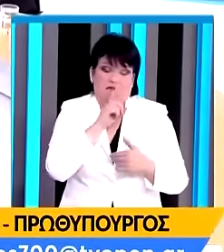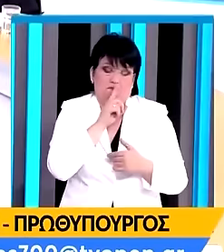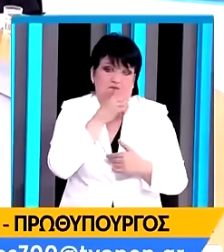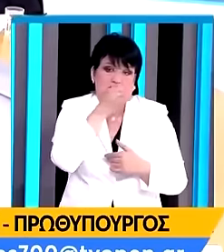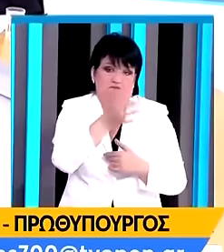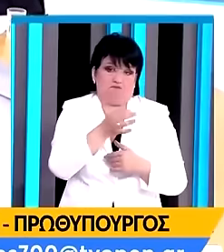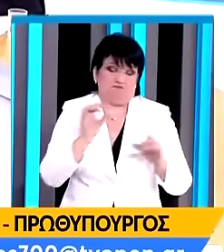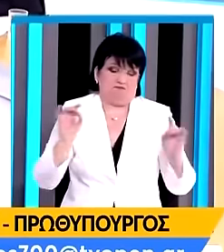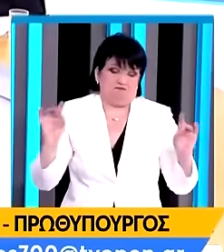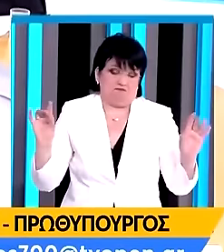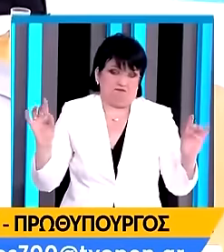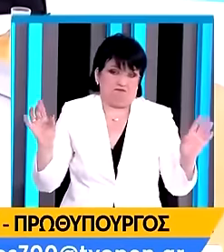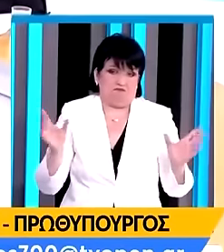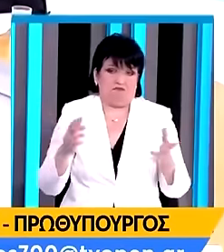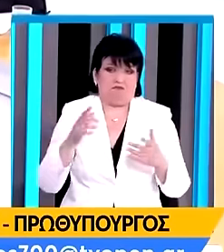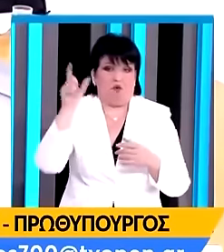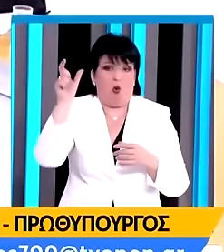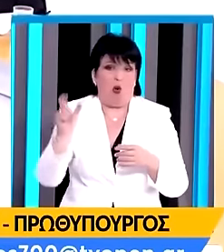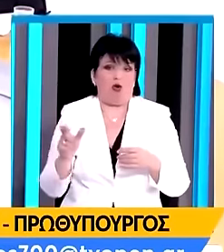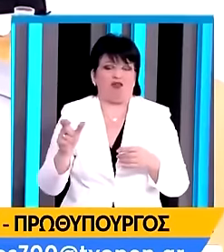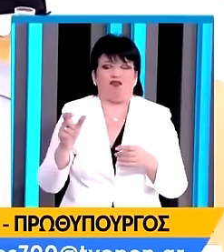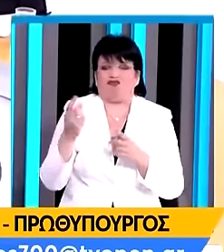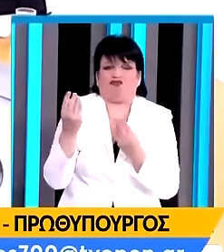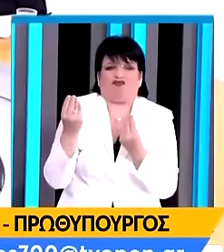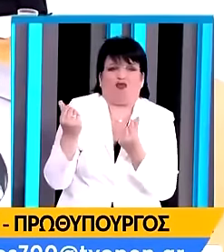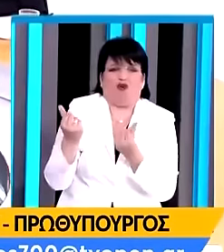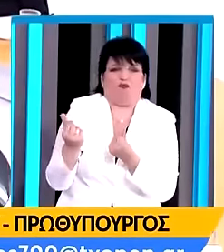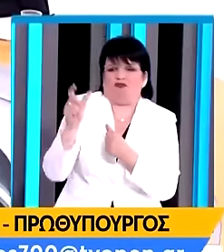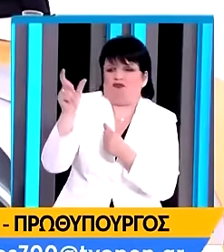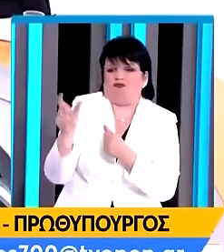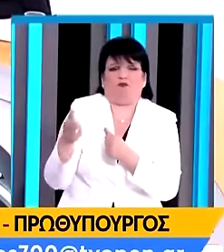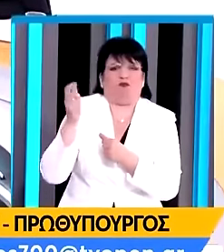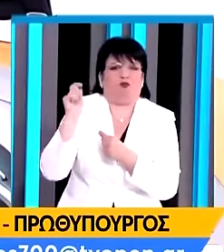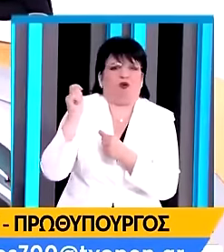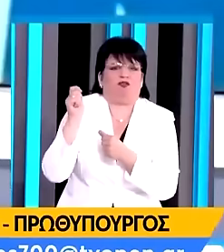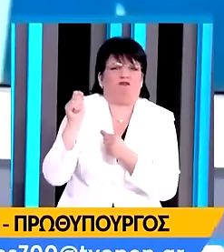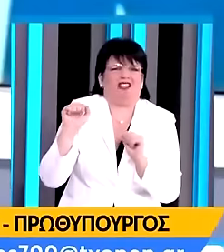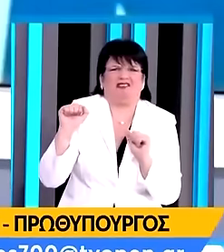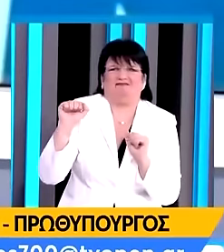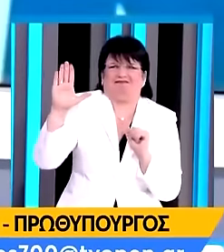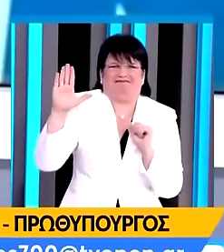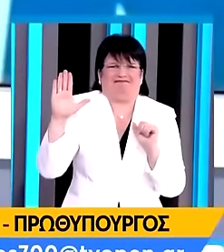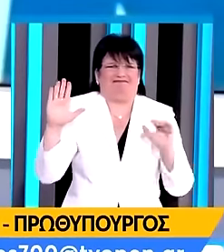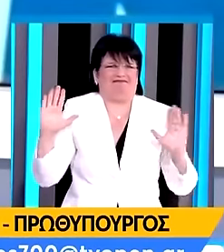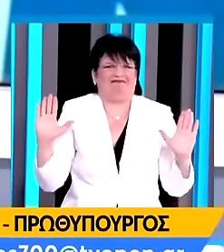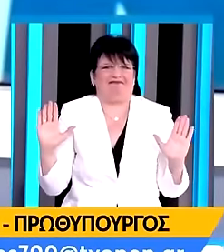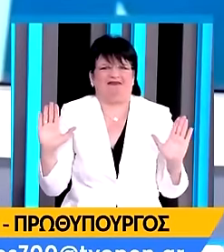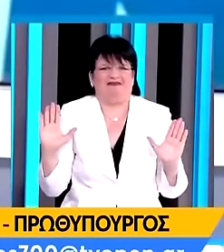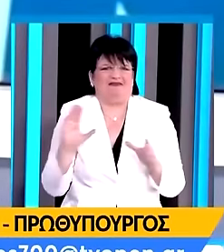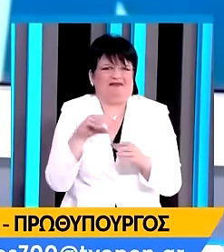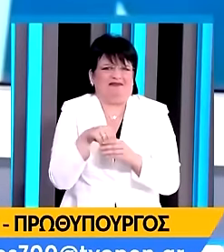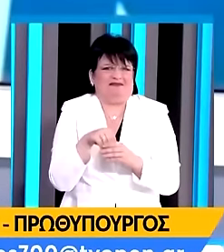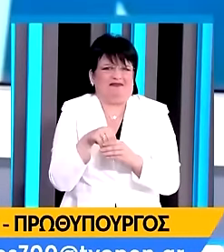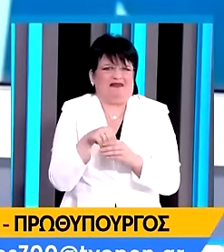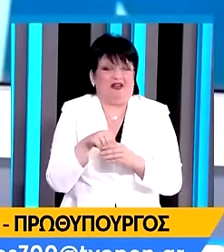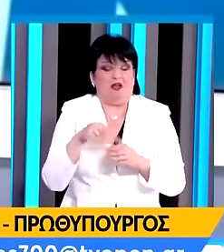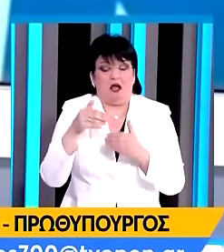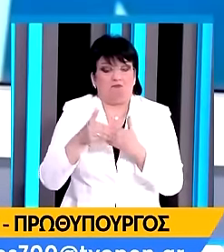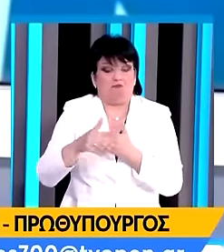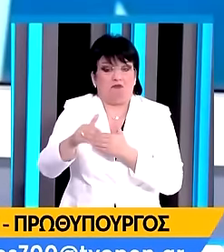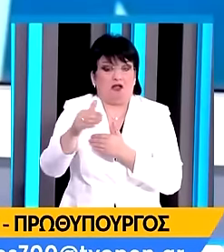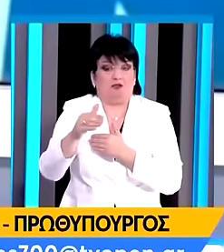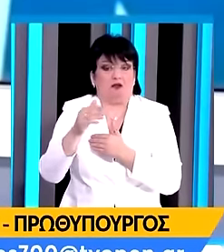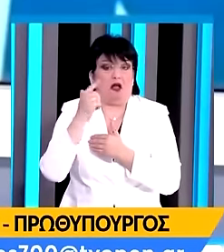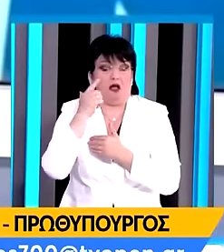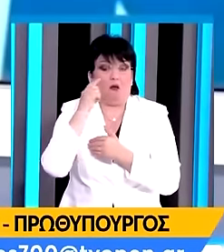τον τρόπο με τον οποίο πολιτεύεται, για το στυλ του. Ίσως είναι λίγο ξένο σε εμένα προσωπικά, αλλά από εκεί και πέρα θα